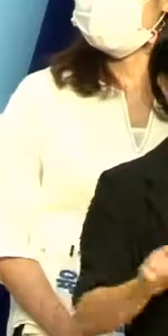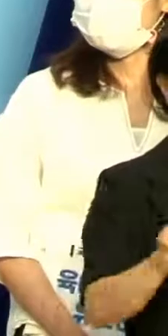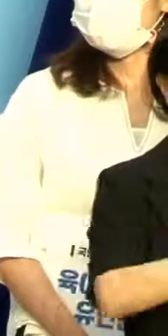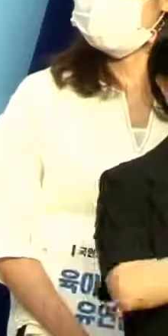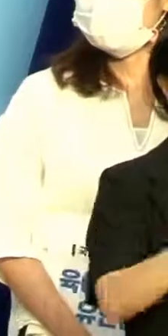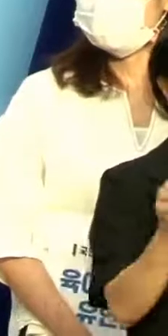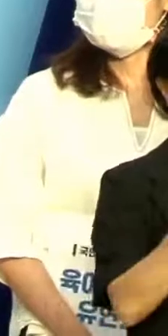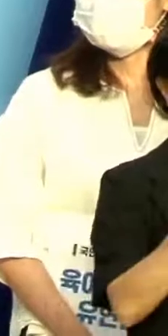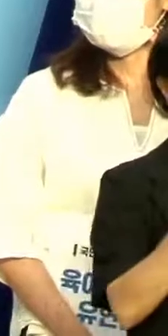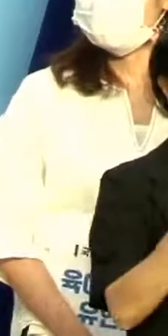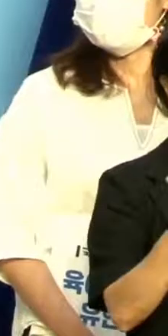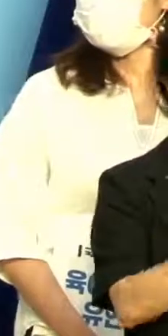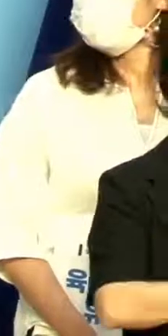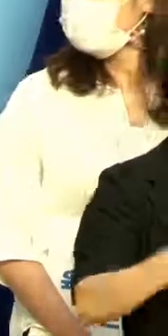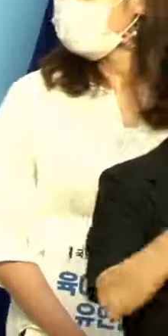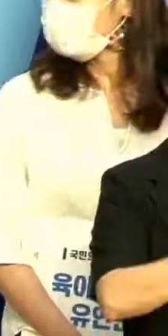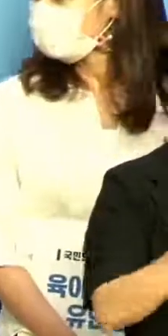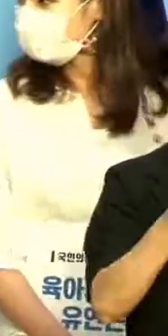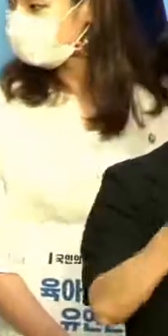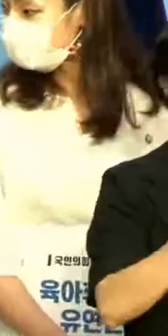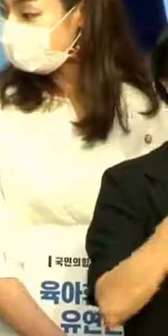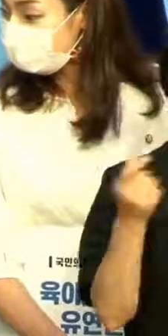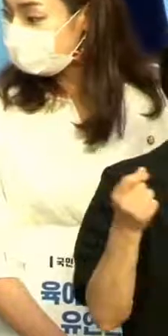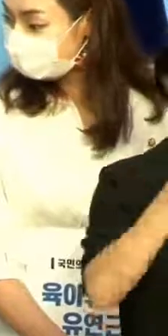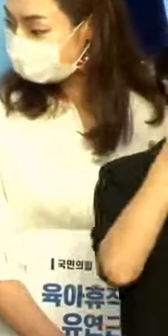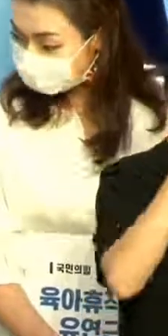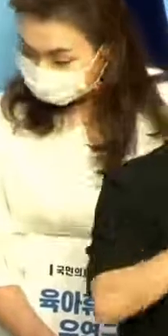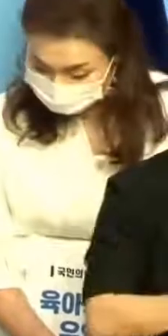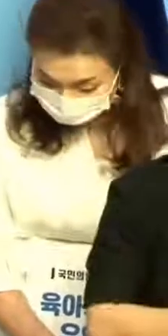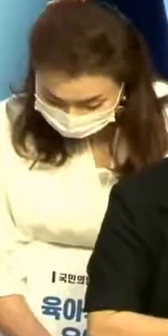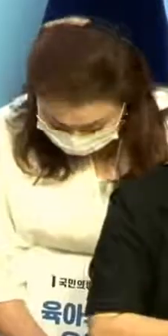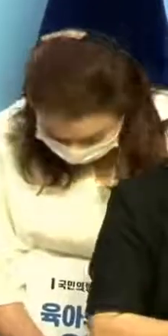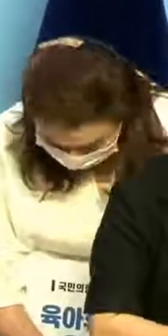특별위원회 위한 일종 입니다 감사합니다